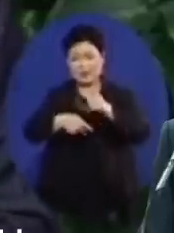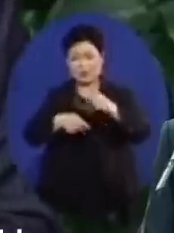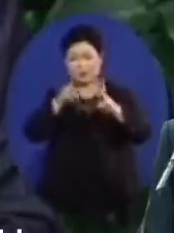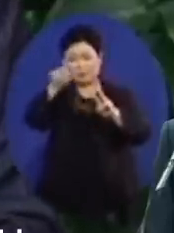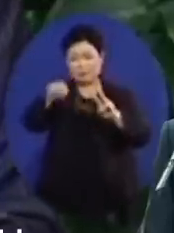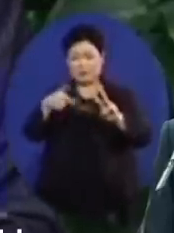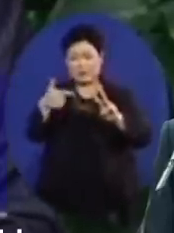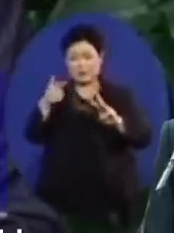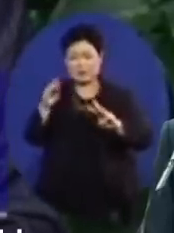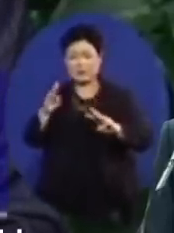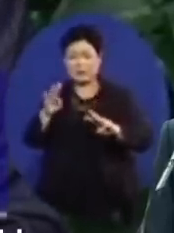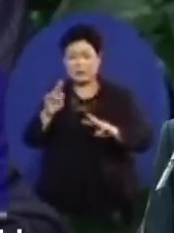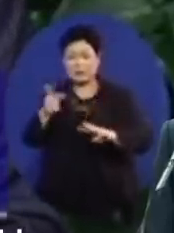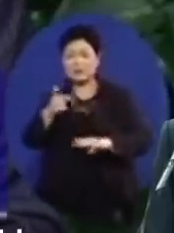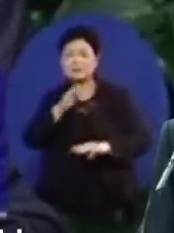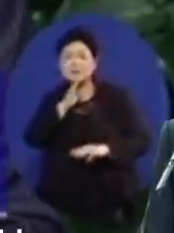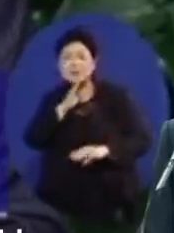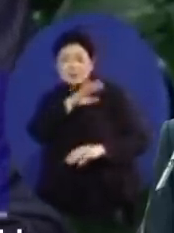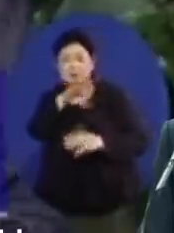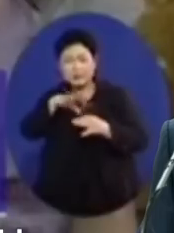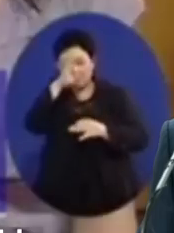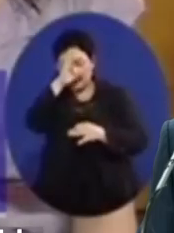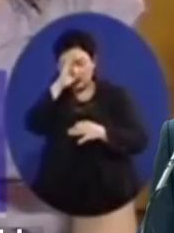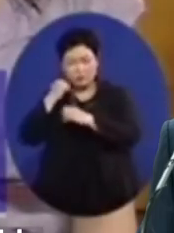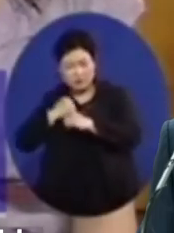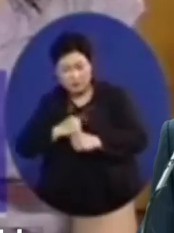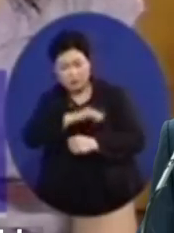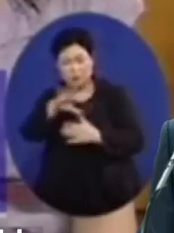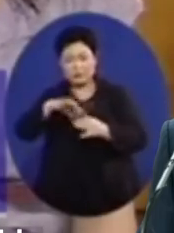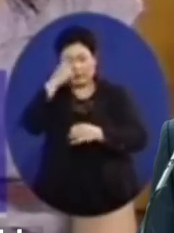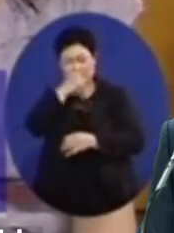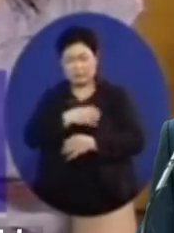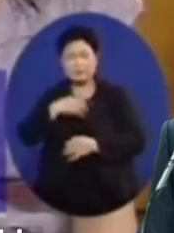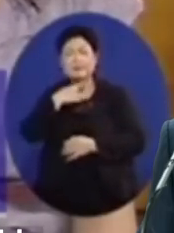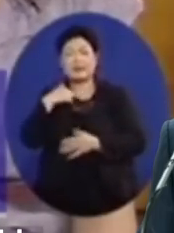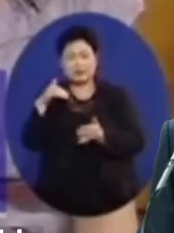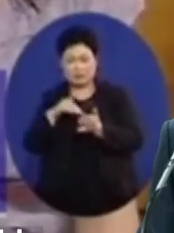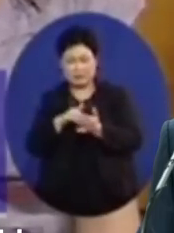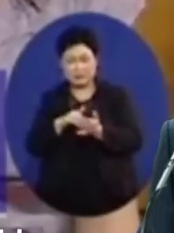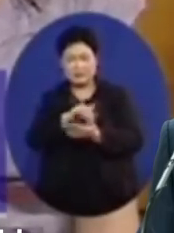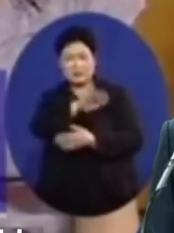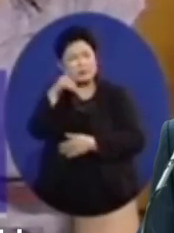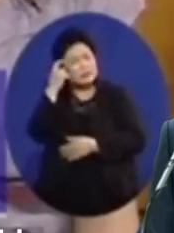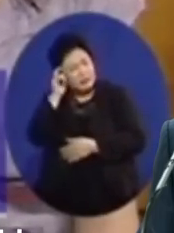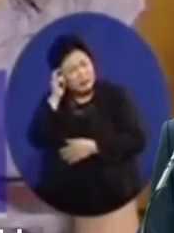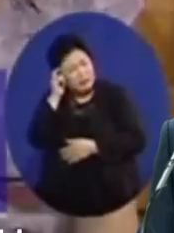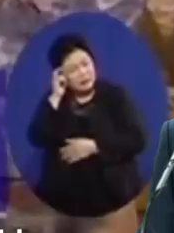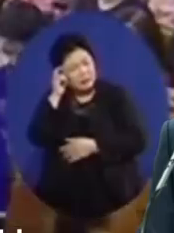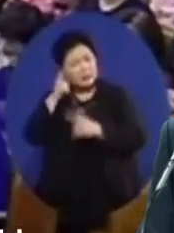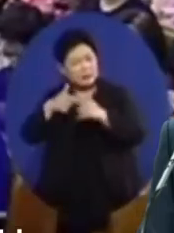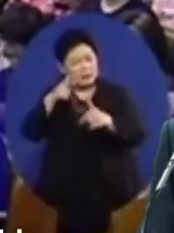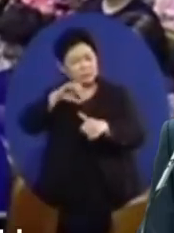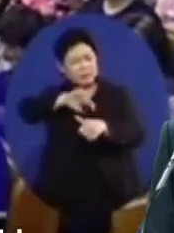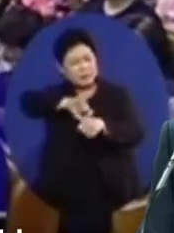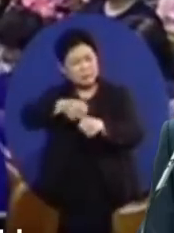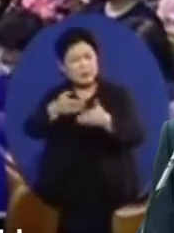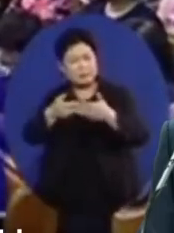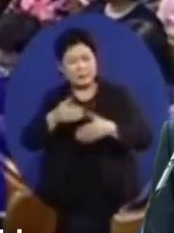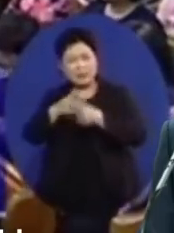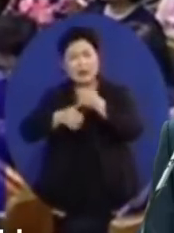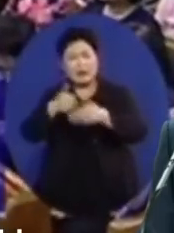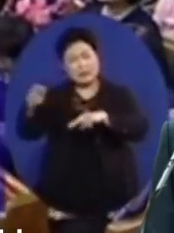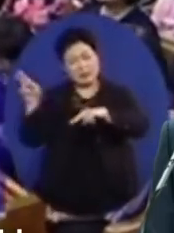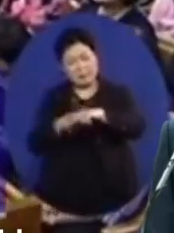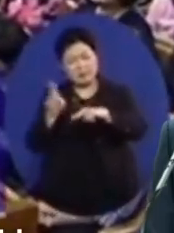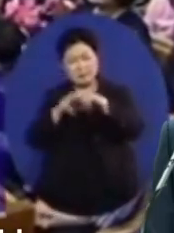그는 실로 우리의 질고를 지고 우리의 슬픔을 당하였거늘 우리는 생각하기를 그는 징벌을 받아